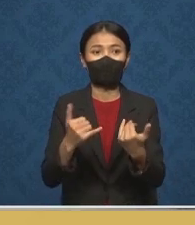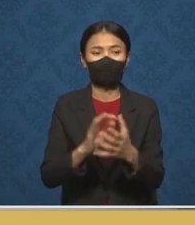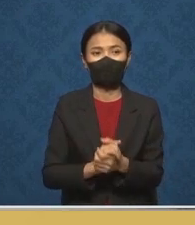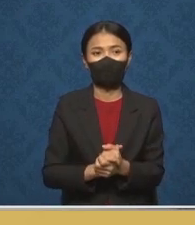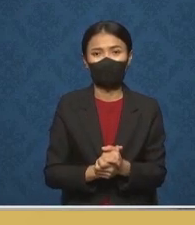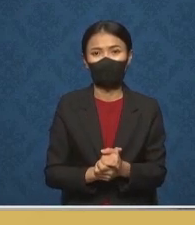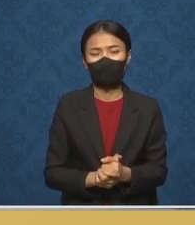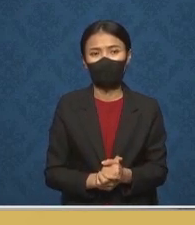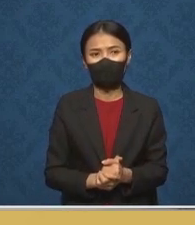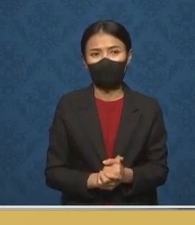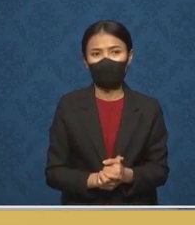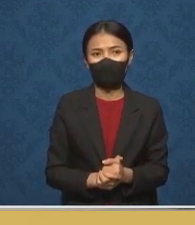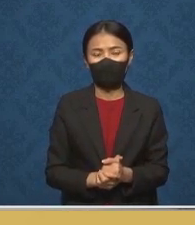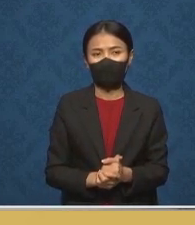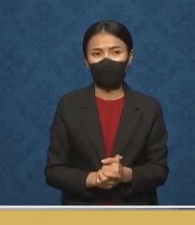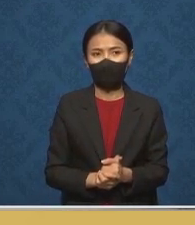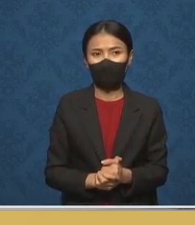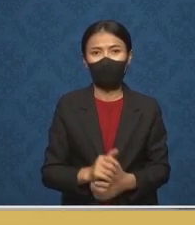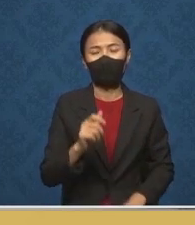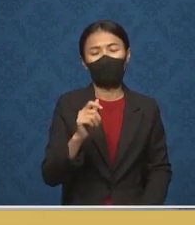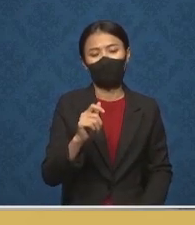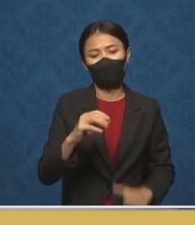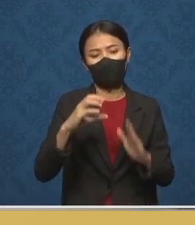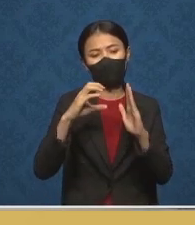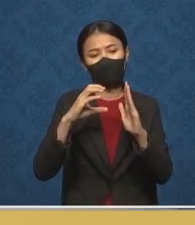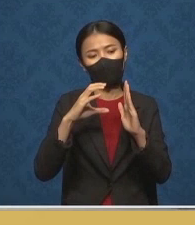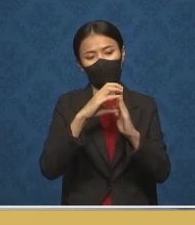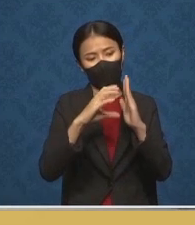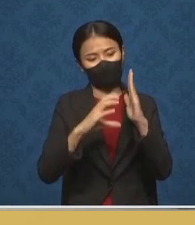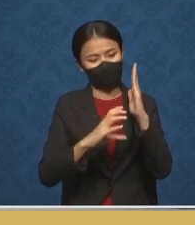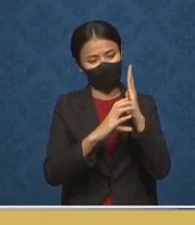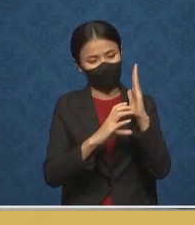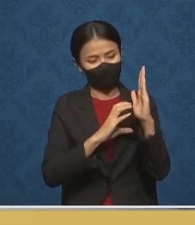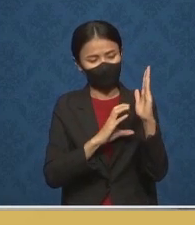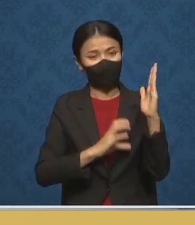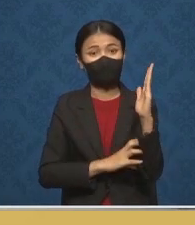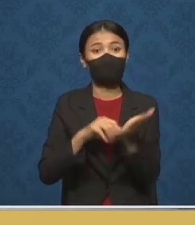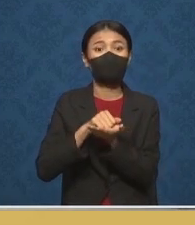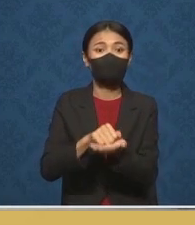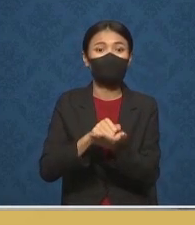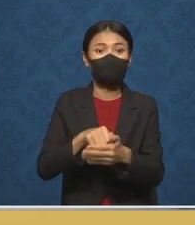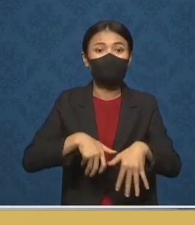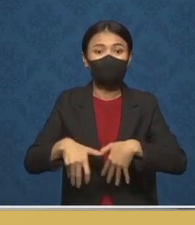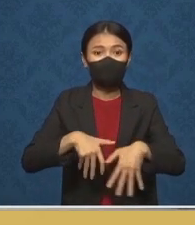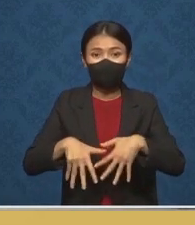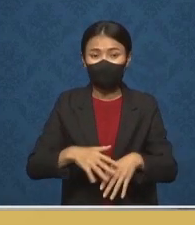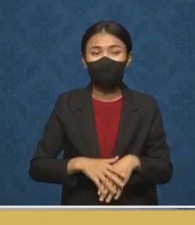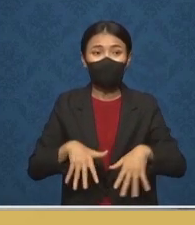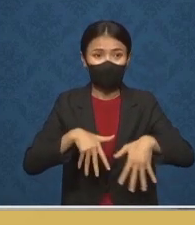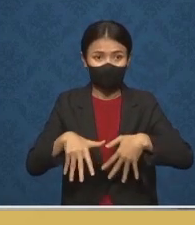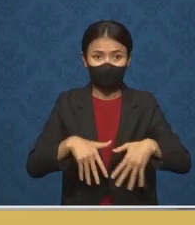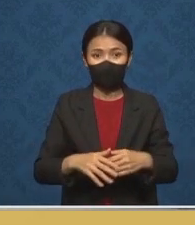าคเนี่ยฮะผมต้องขอขอบพระคุณทางกรรมาธิการฮะในรายงานเนี่ยเรามีข้อมูลเ